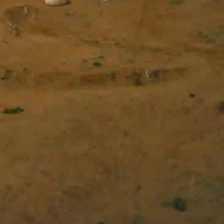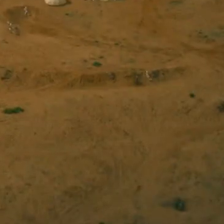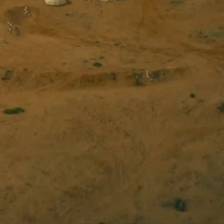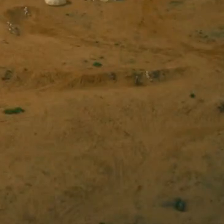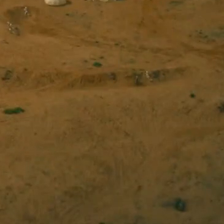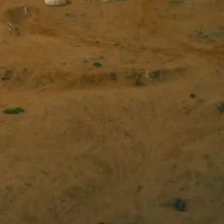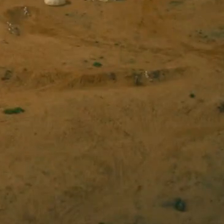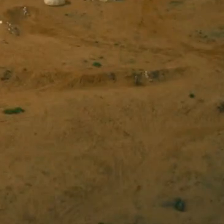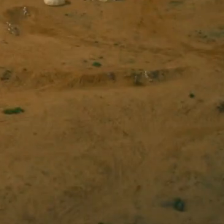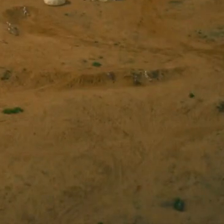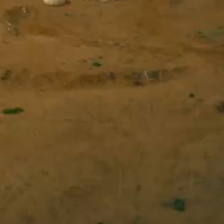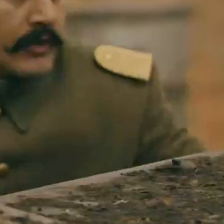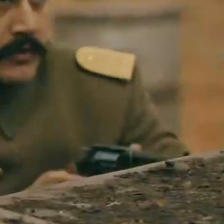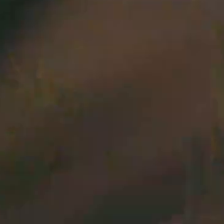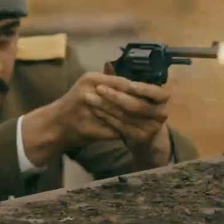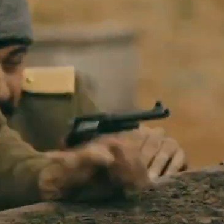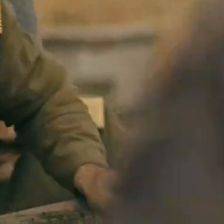Bakışı çatışma alanı.